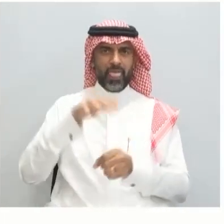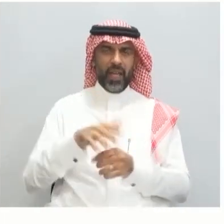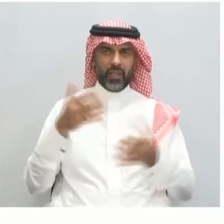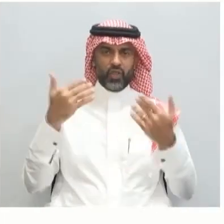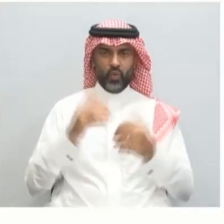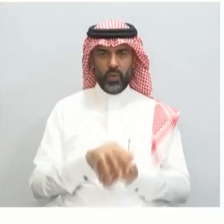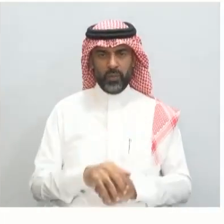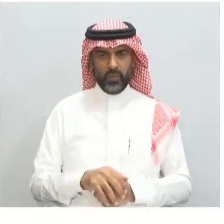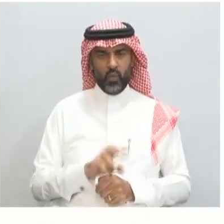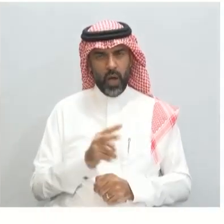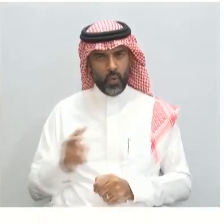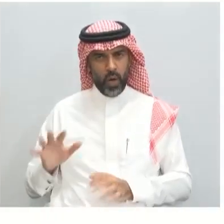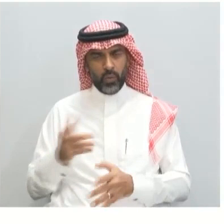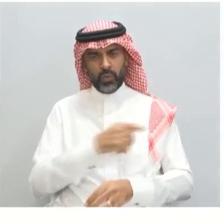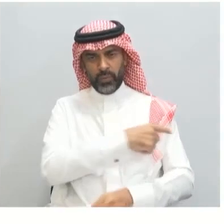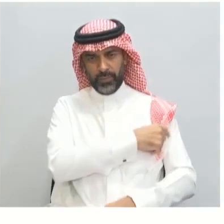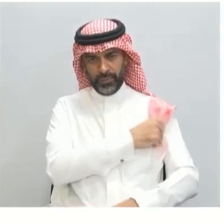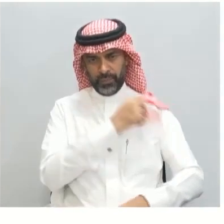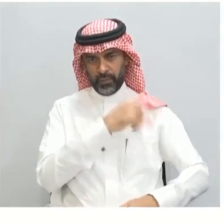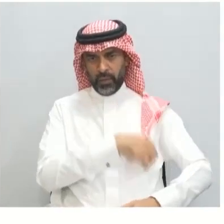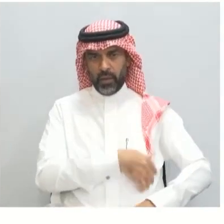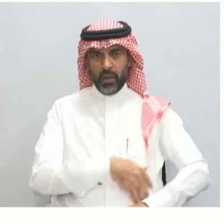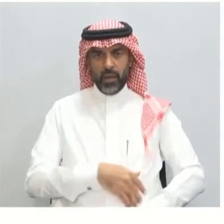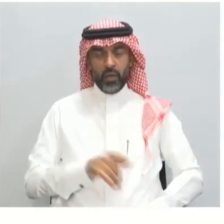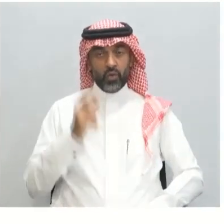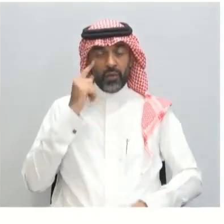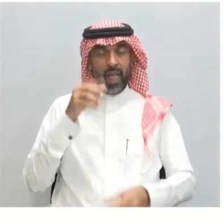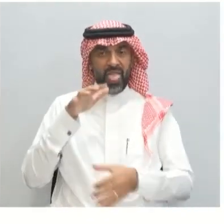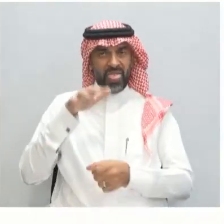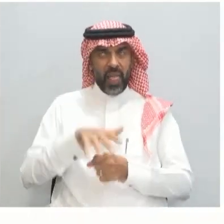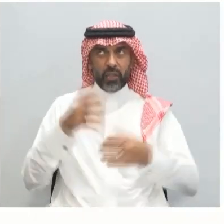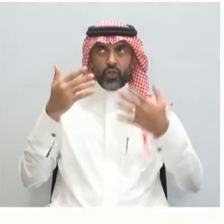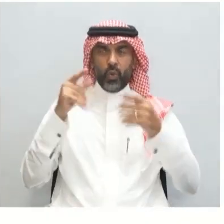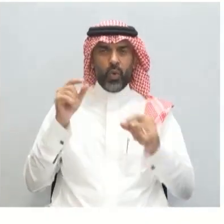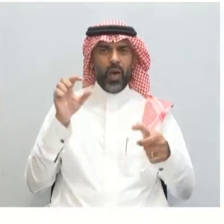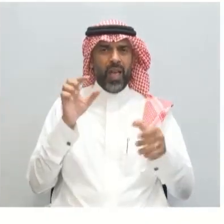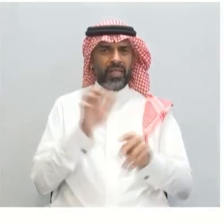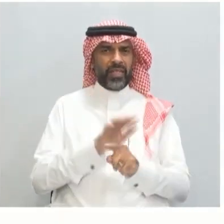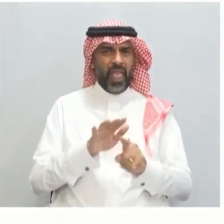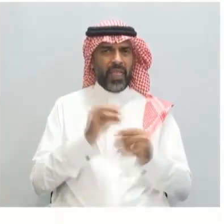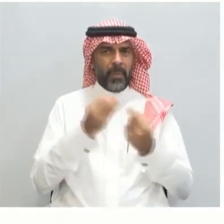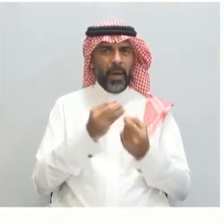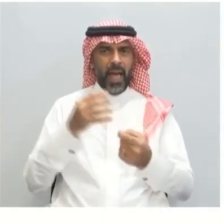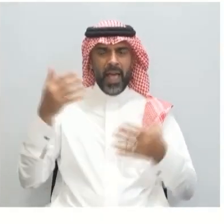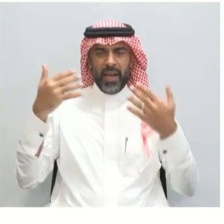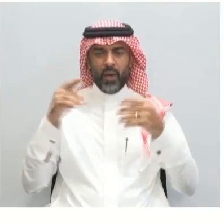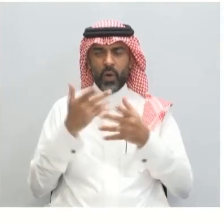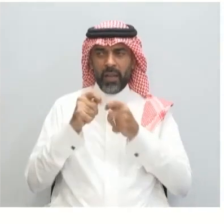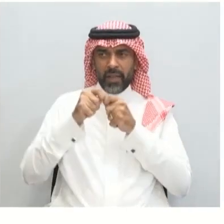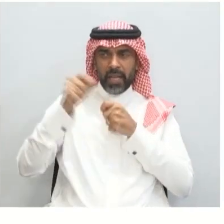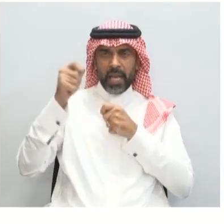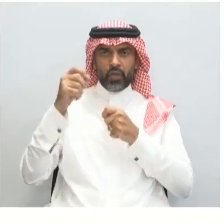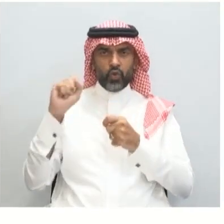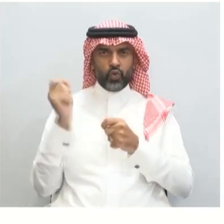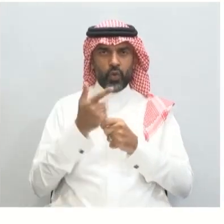الرياح حينما تحدثنا عن الضغط الجوي وتاثيره او تاثيره على الرياح وكيف نقيس الرياح